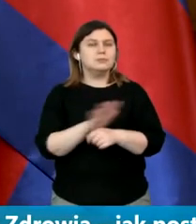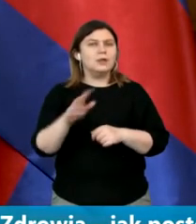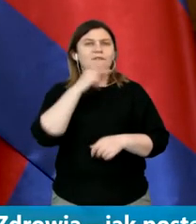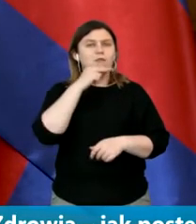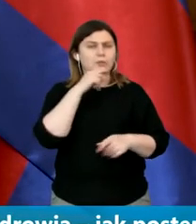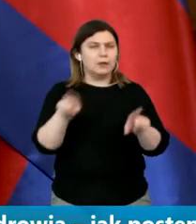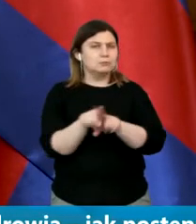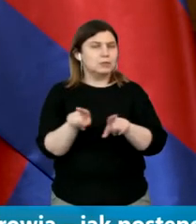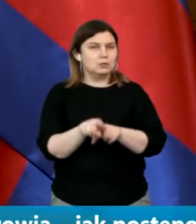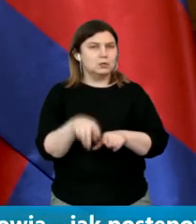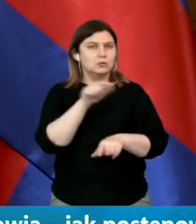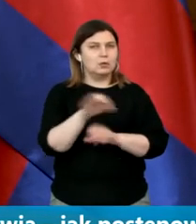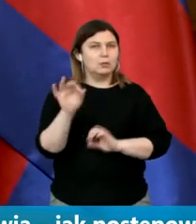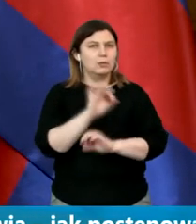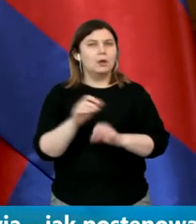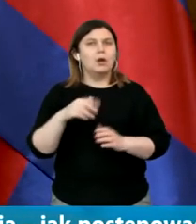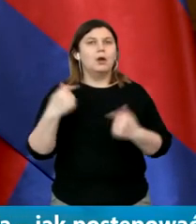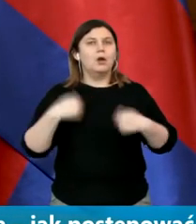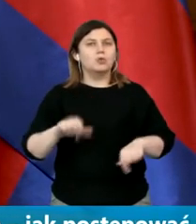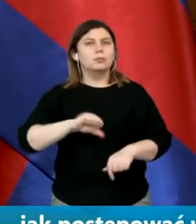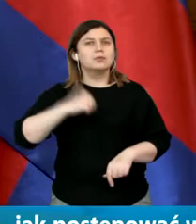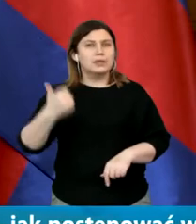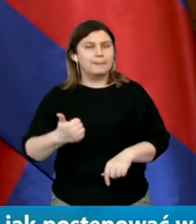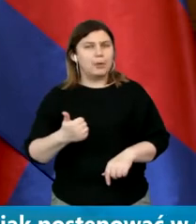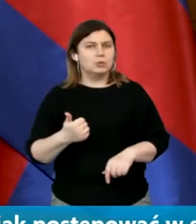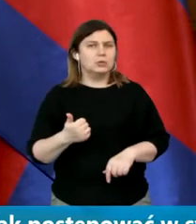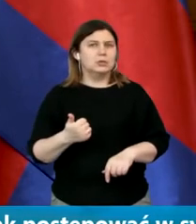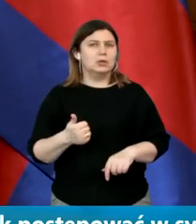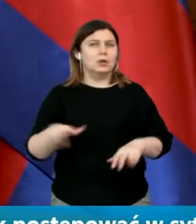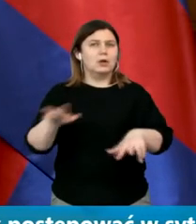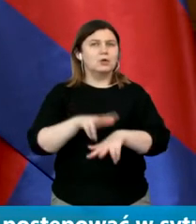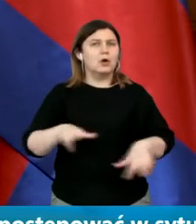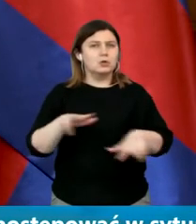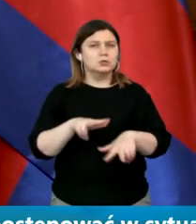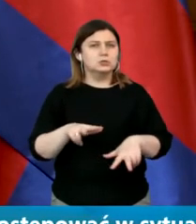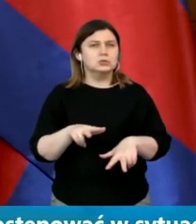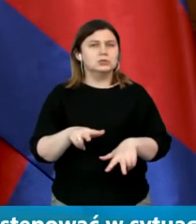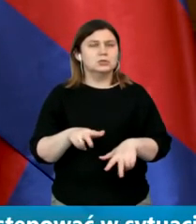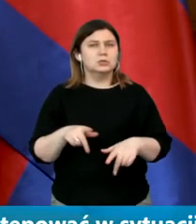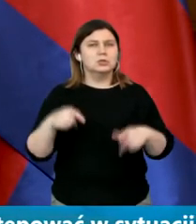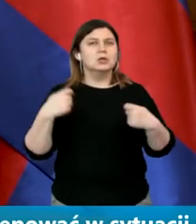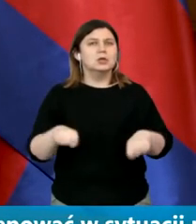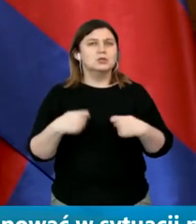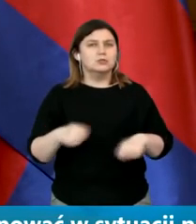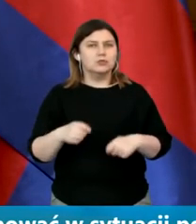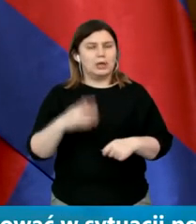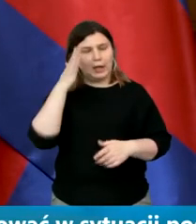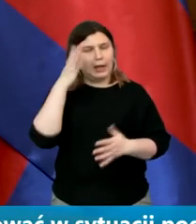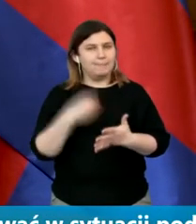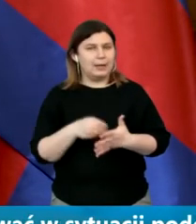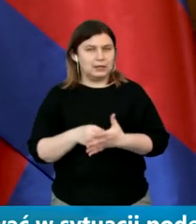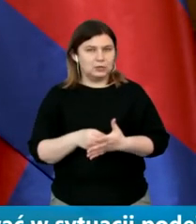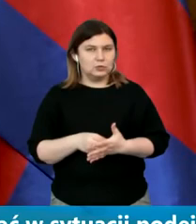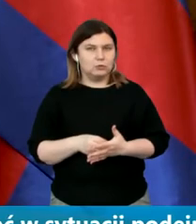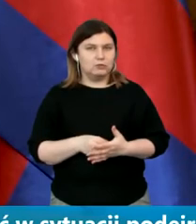jest modyfikacja dla osób samotnych, dla rodzin, szczególnie naszych szczecińskich emerytów. Natomiast